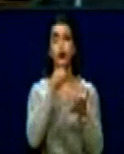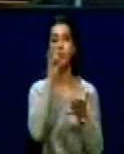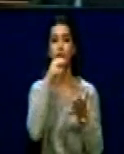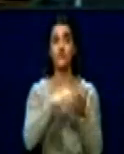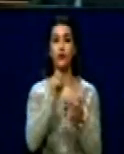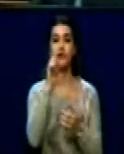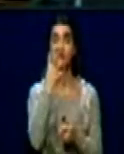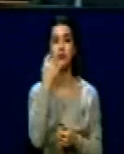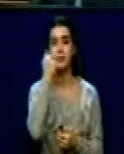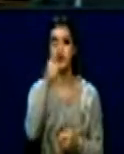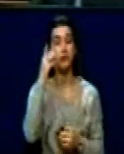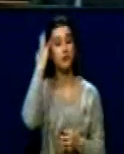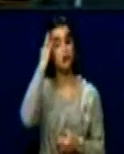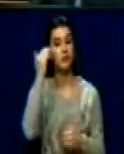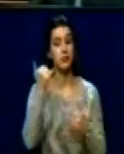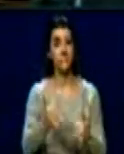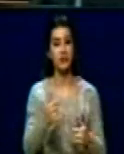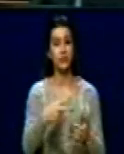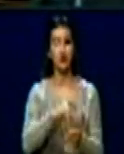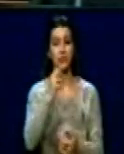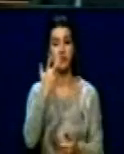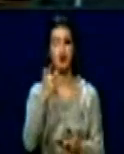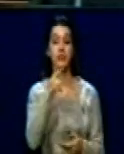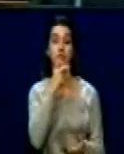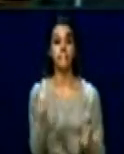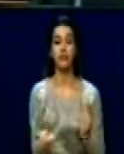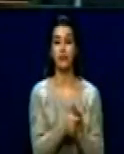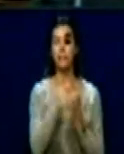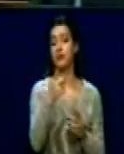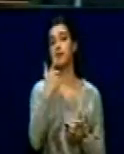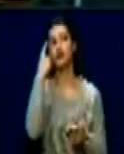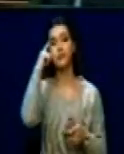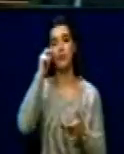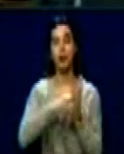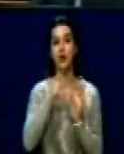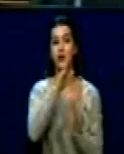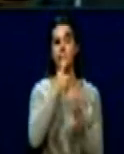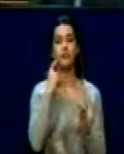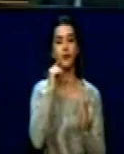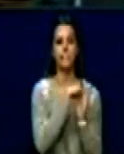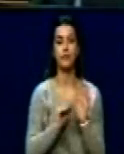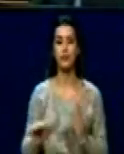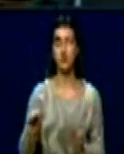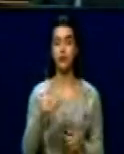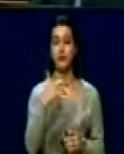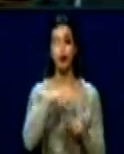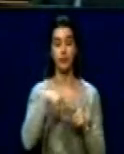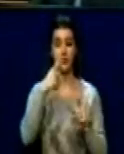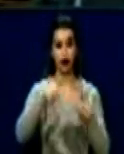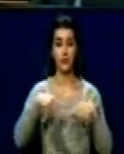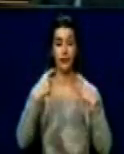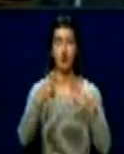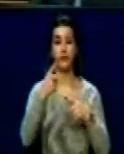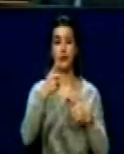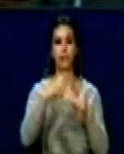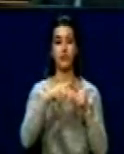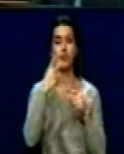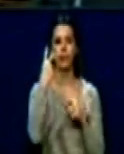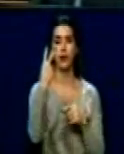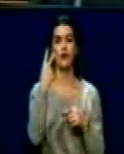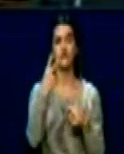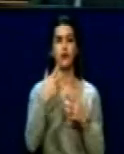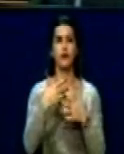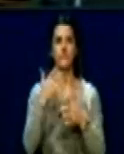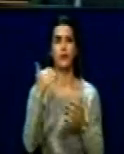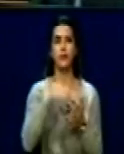sepse supozohet se do t'i marrin paratë këtë vit. Kështu planifikon qeveria, do ta fusin atë në bilancin bankar. Po pastaj te financimi një hershme kemi një 20 milionësh,